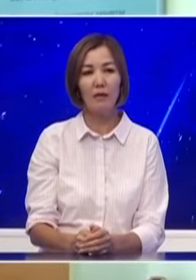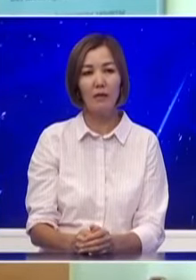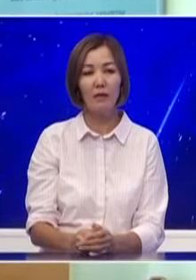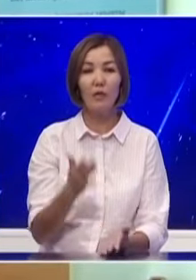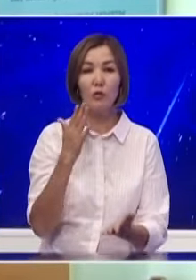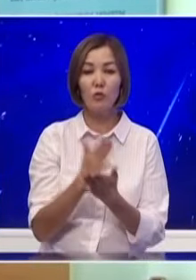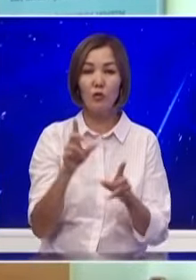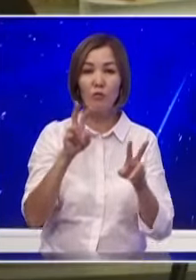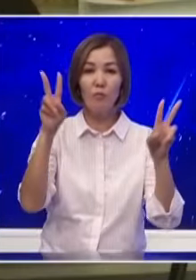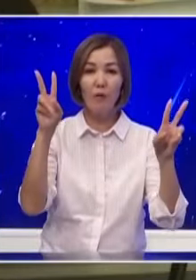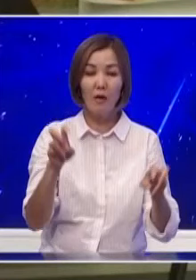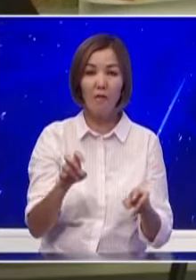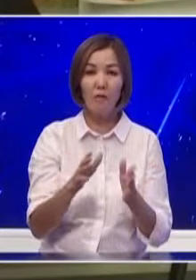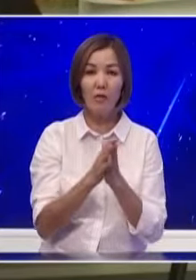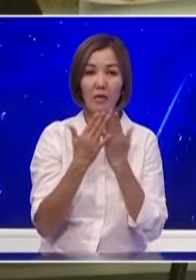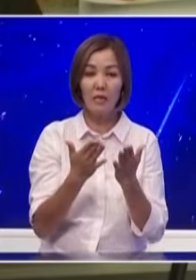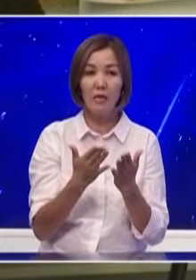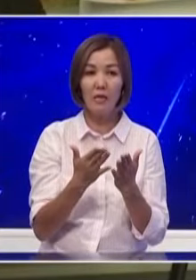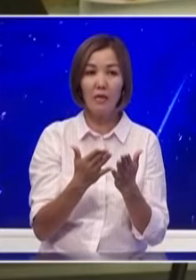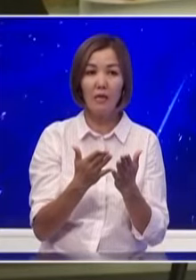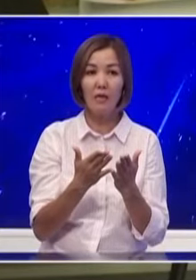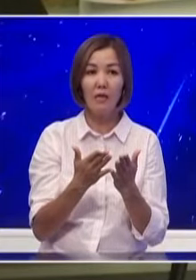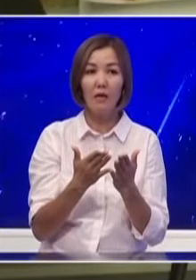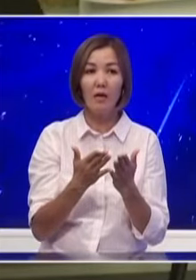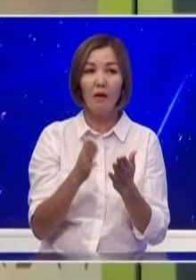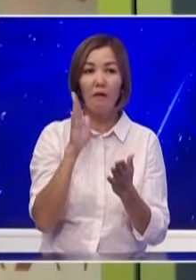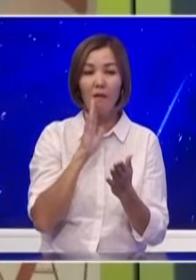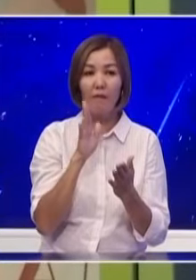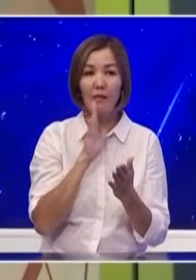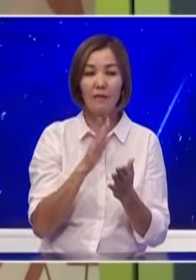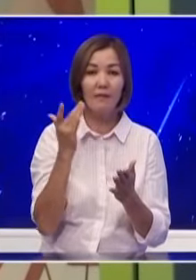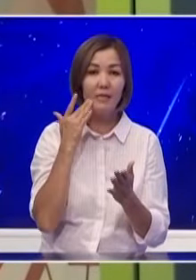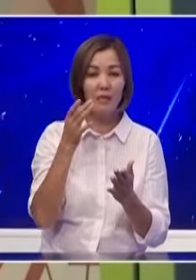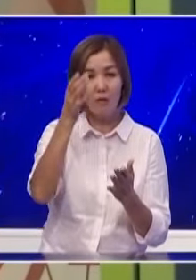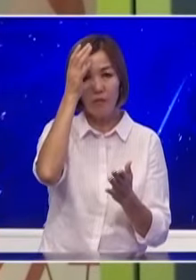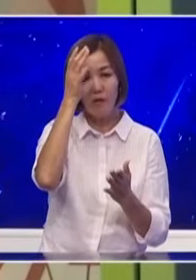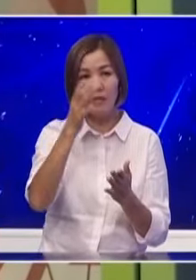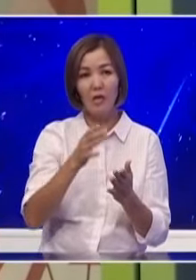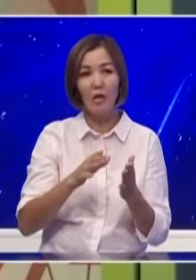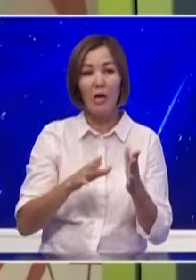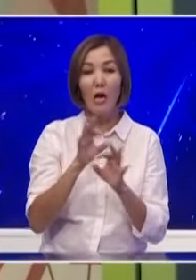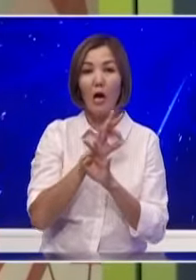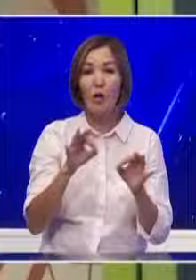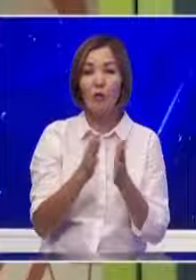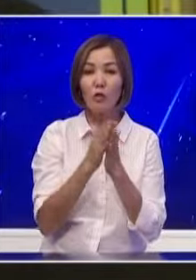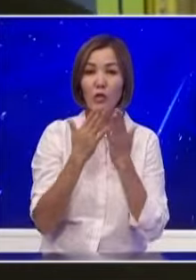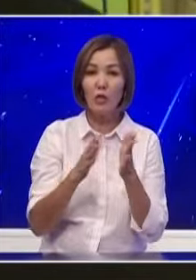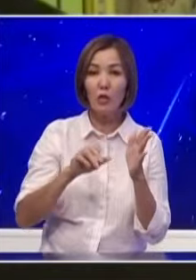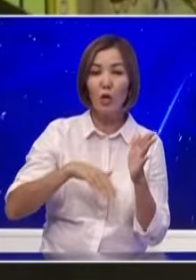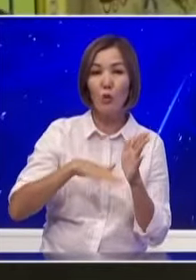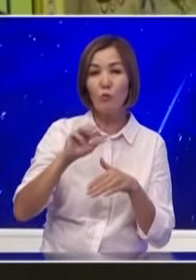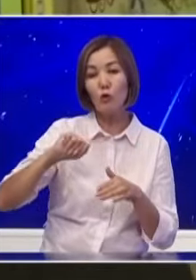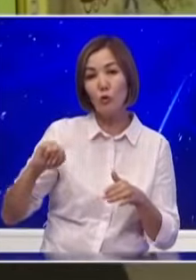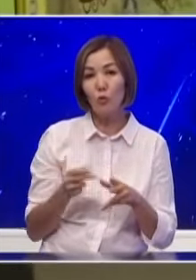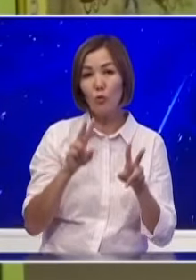Существует поговорка, что книга подобна воде, пробьет дорогу везде. Хорошая книга – лучший друг. На сегодня библиотекарь-ветеран Мирам